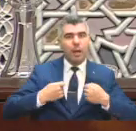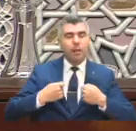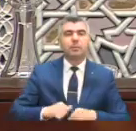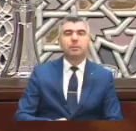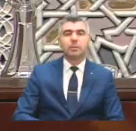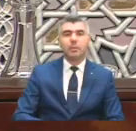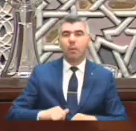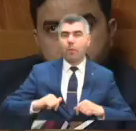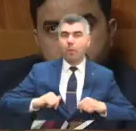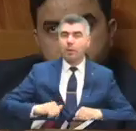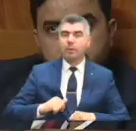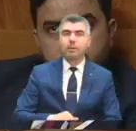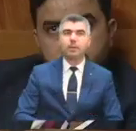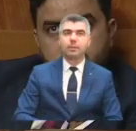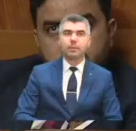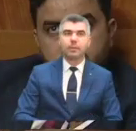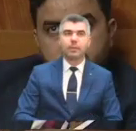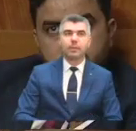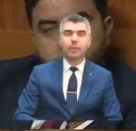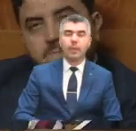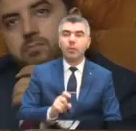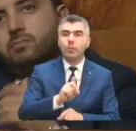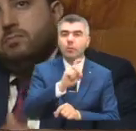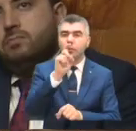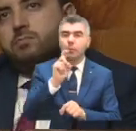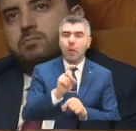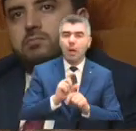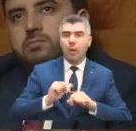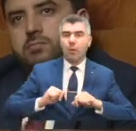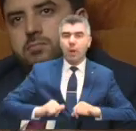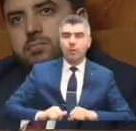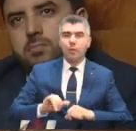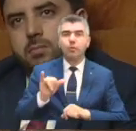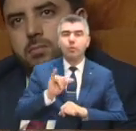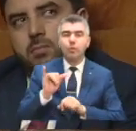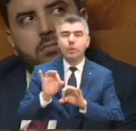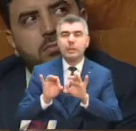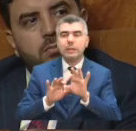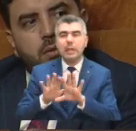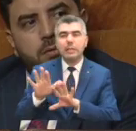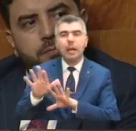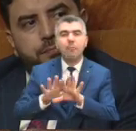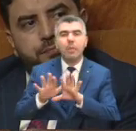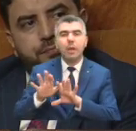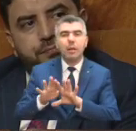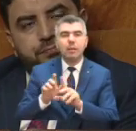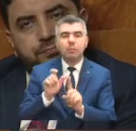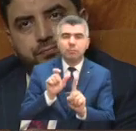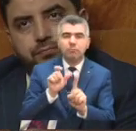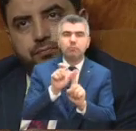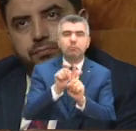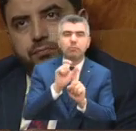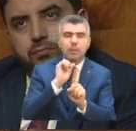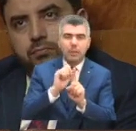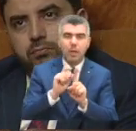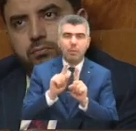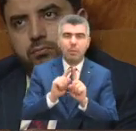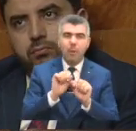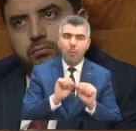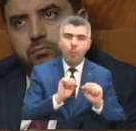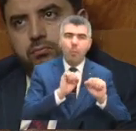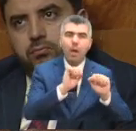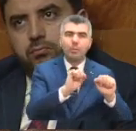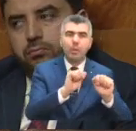سيد الوزير، نسأل إليكم سيد الوزير عن التدابير المتخذة من طرف وزارتكم من أجل مواجهة أثر هذه